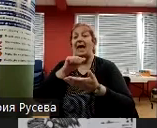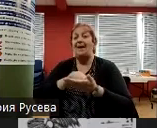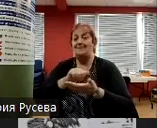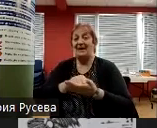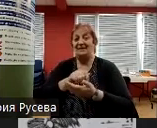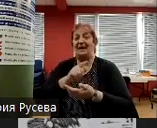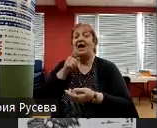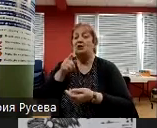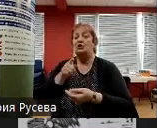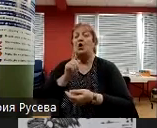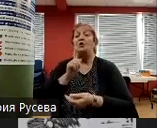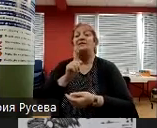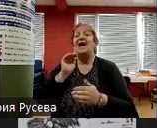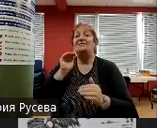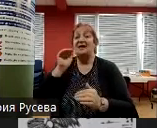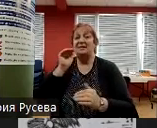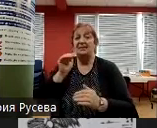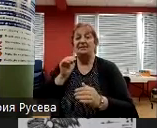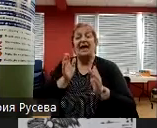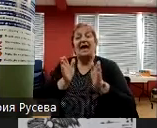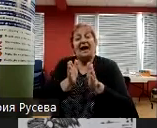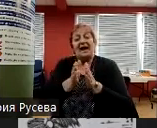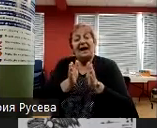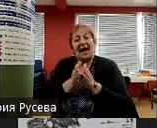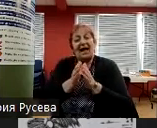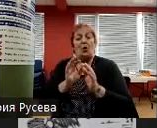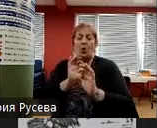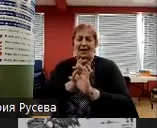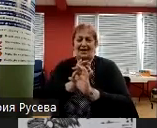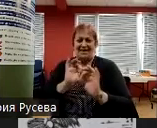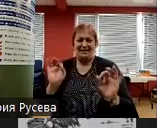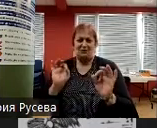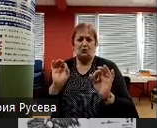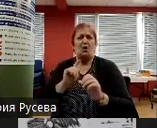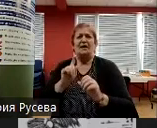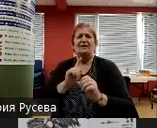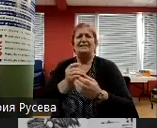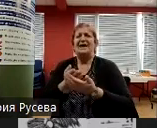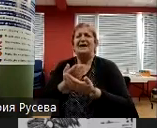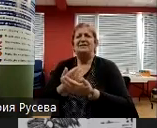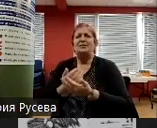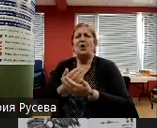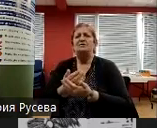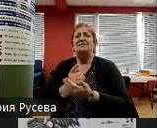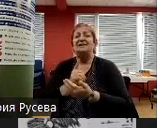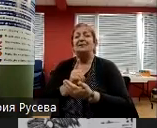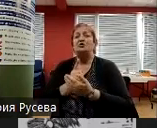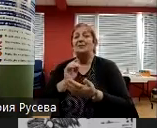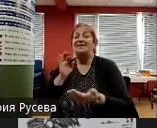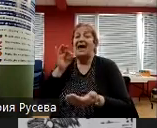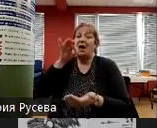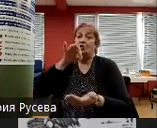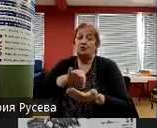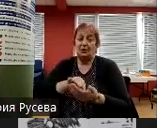то трябва да бъде кратко и ясно. Да не се използват, за да може да бъде достъпно